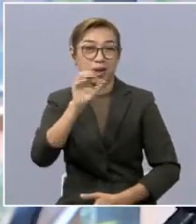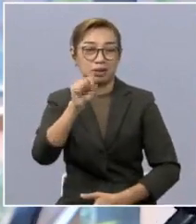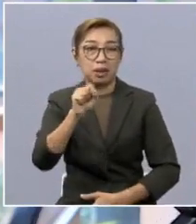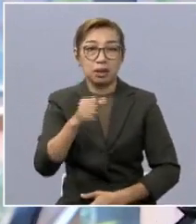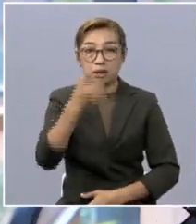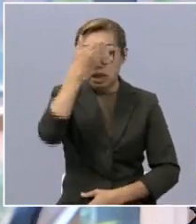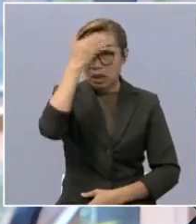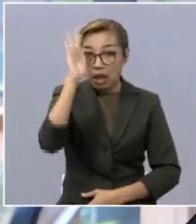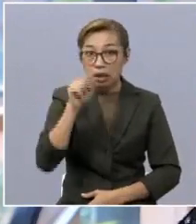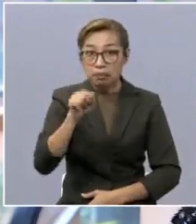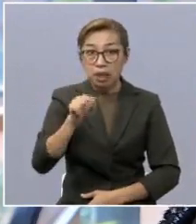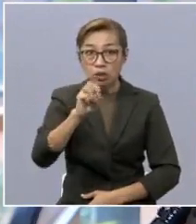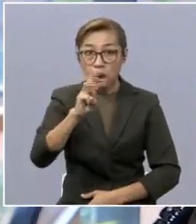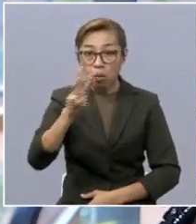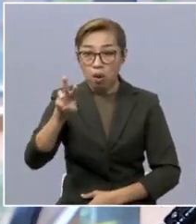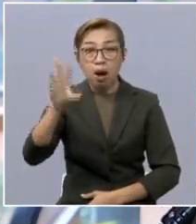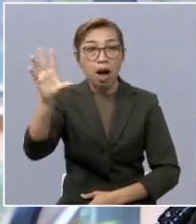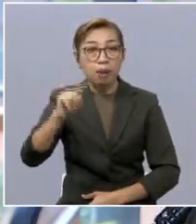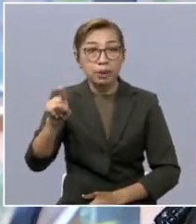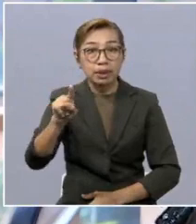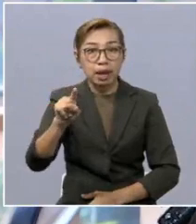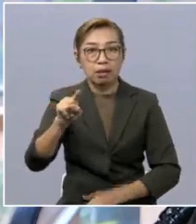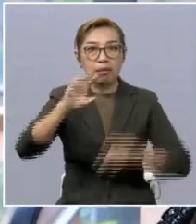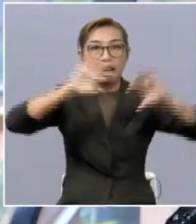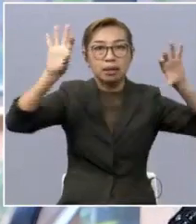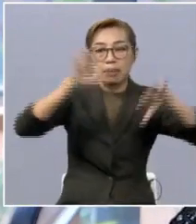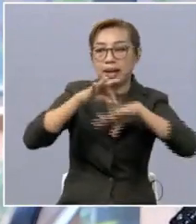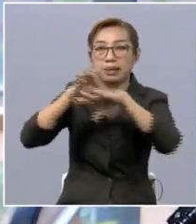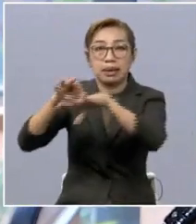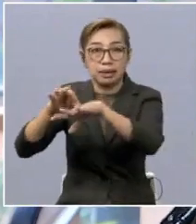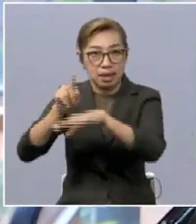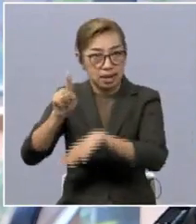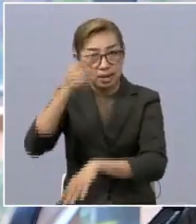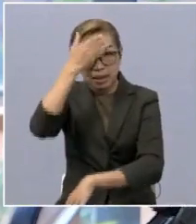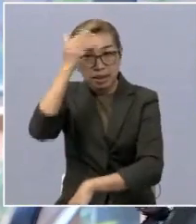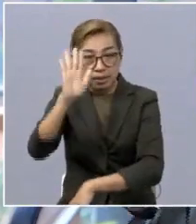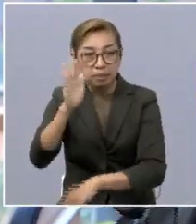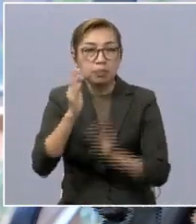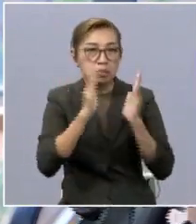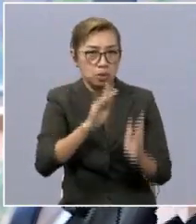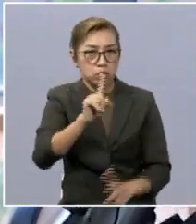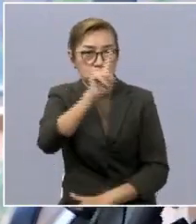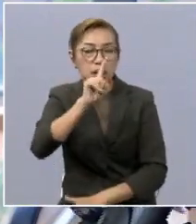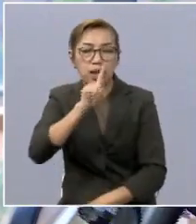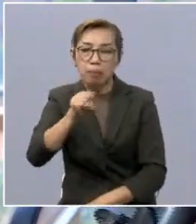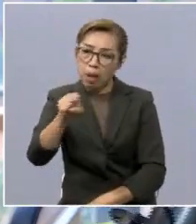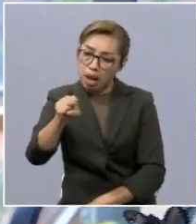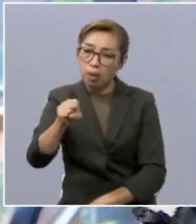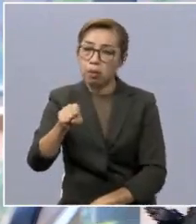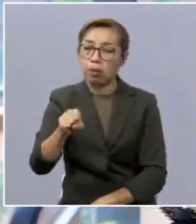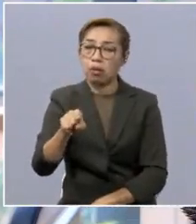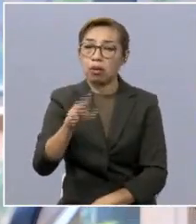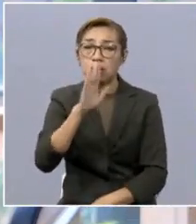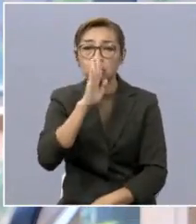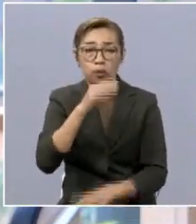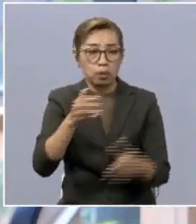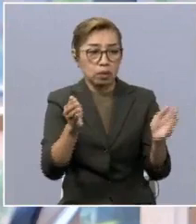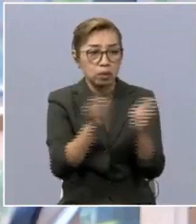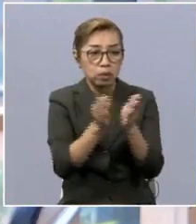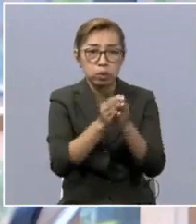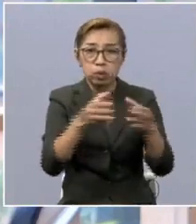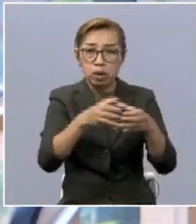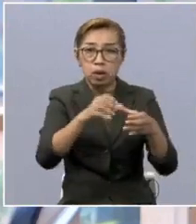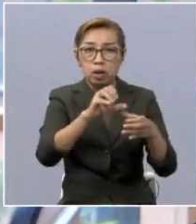ำแหน่งหน้าที่ก็มาจากการแต่งตั้งนะครับแล้วคำถามมันก็เกิดขึ้นเหมือนที่หลายคนก็วิพากษ์วิจารณ์เหมือนกันว่าอ้าวแล้วถ้าชนะเลือกตั้งมาแล้วสุดท้ายไป